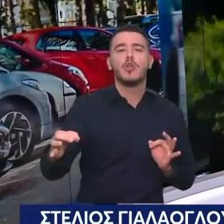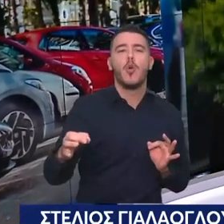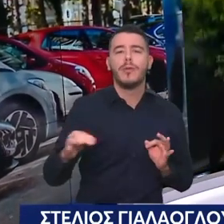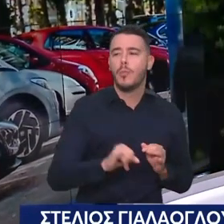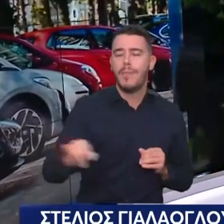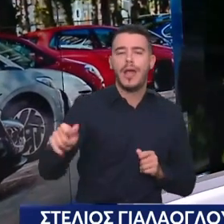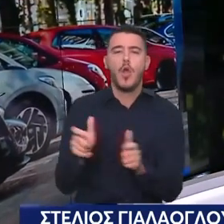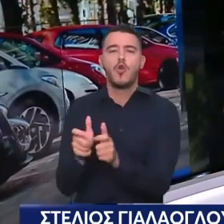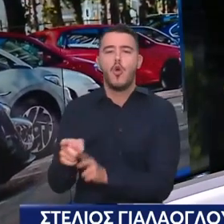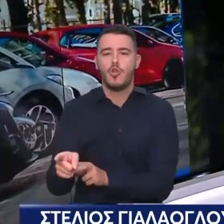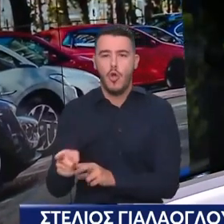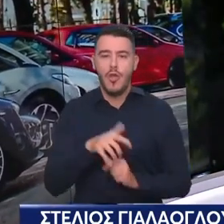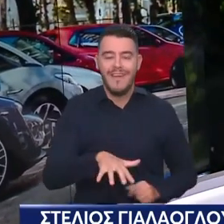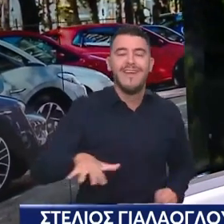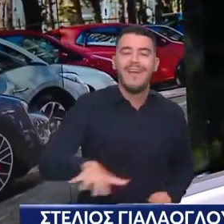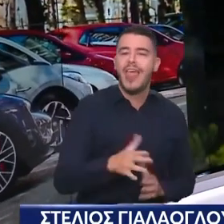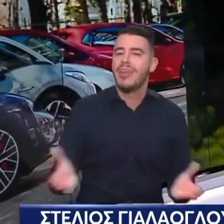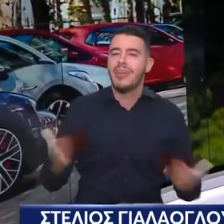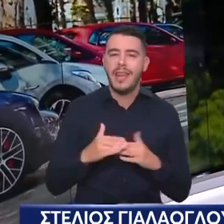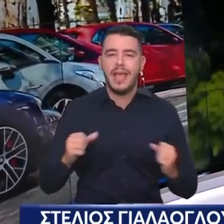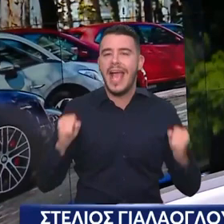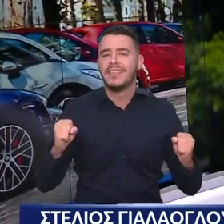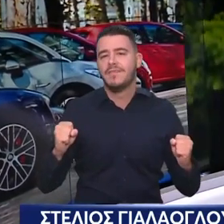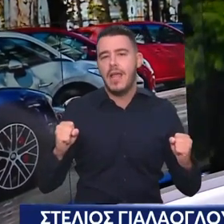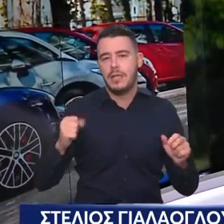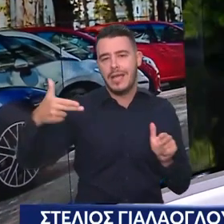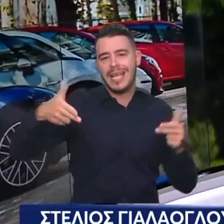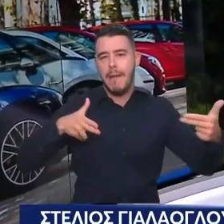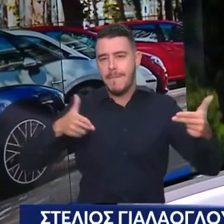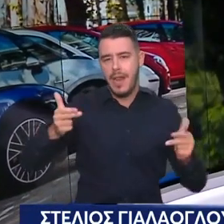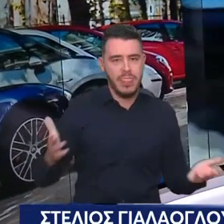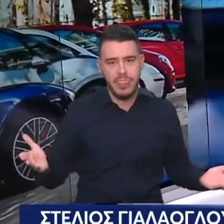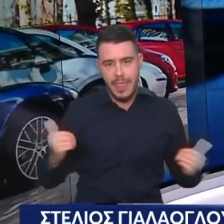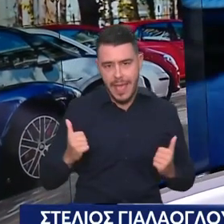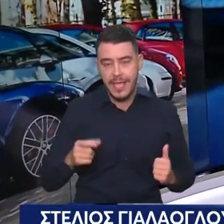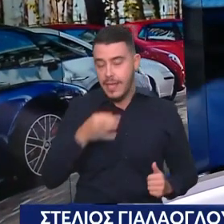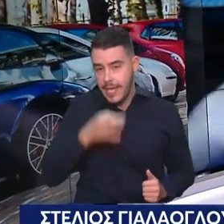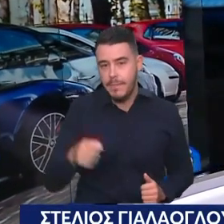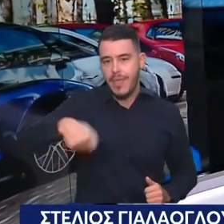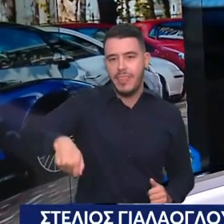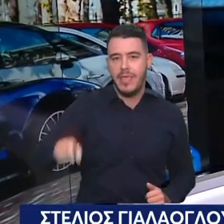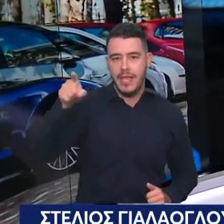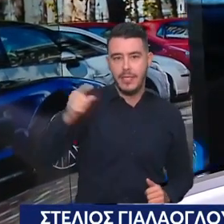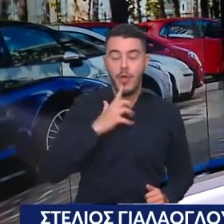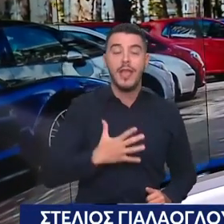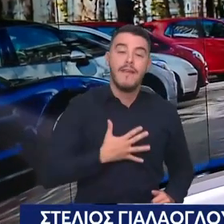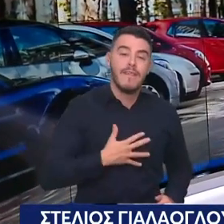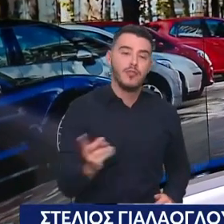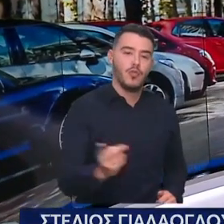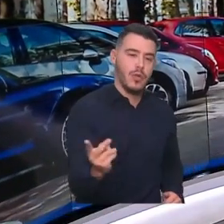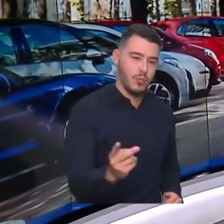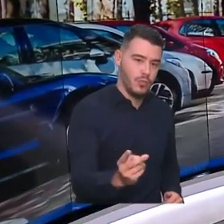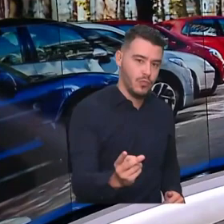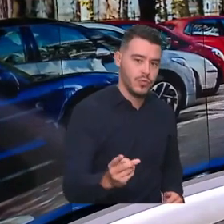φυλασσόμενος και δεν είχε κάμερα ασφαλείας. Σας ευχαριστώ πάρα πολύ και σας, κύριε Γιαλάογλου, και τον κύριο Πυλικίδη. Θα το ξαναπώ, είναι μια απόφαση που μπορεί